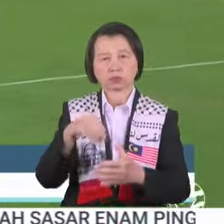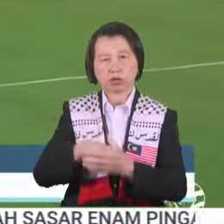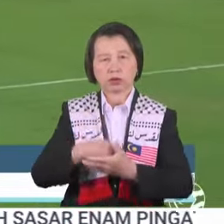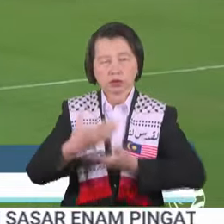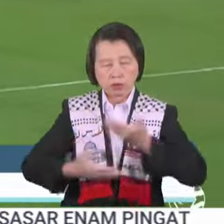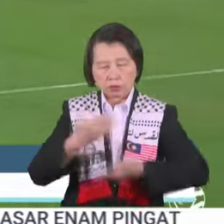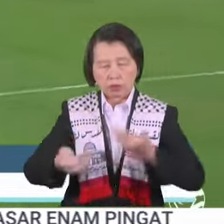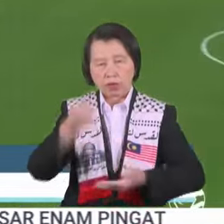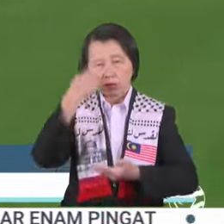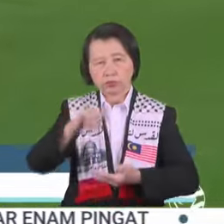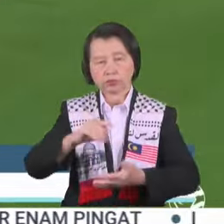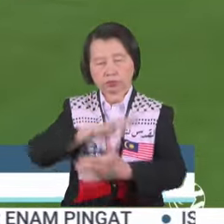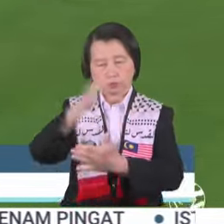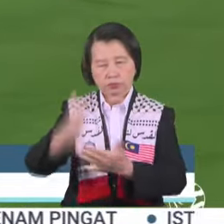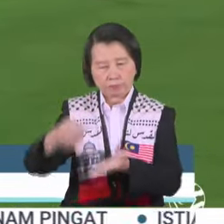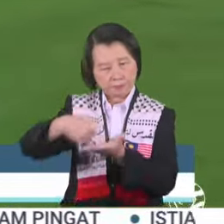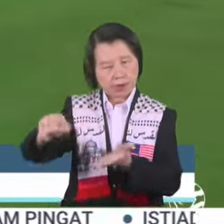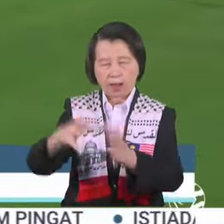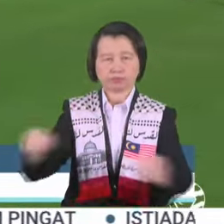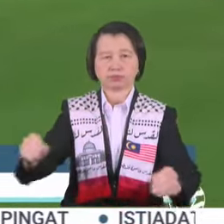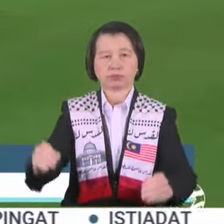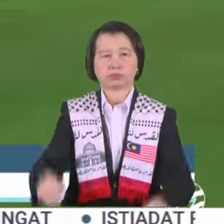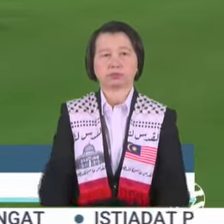dalam proses untuk diselesaikan.